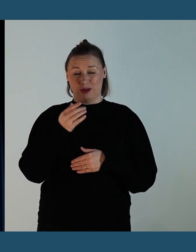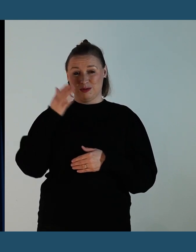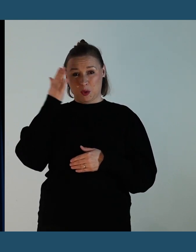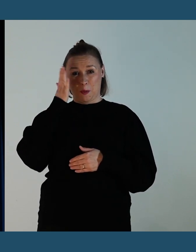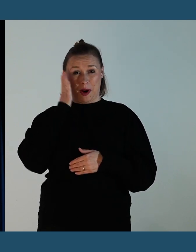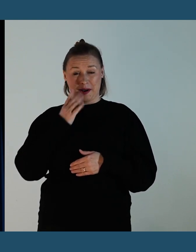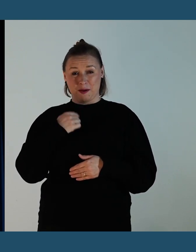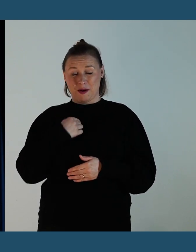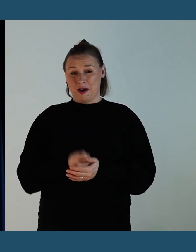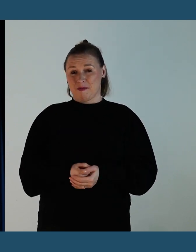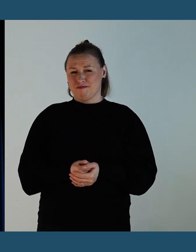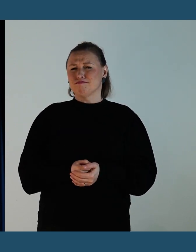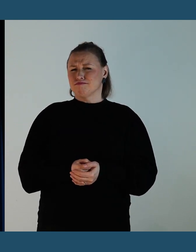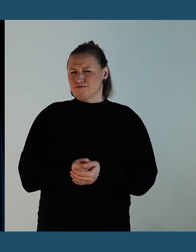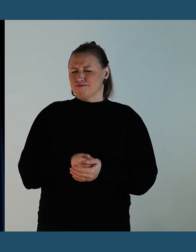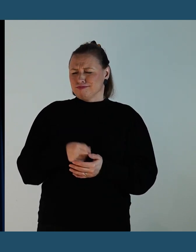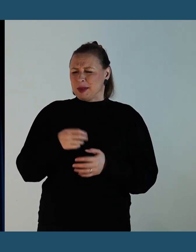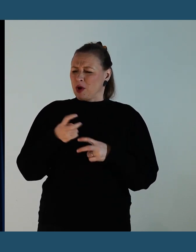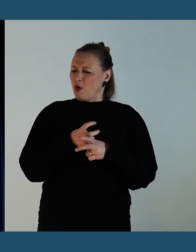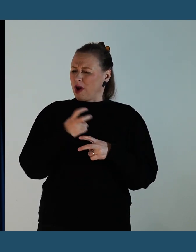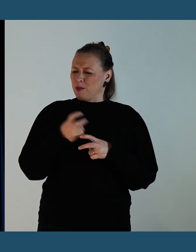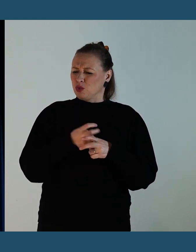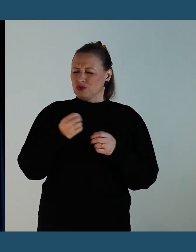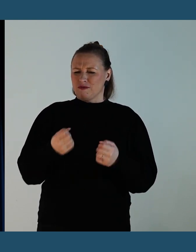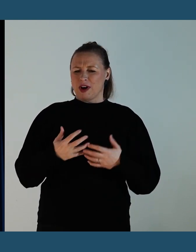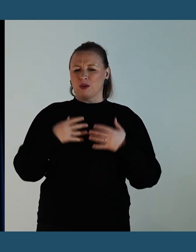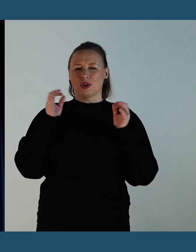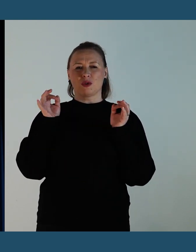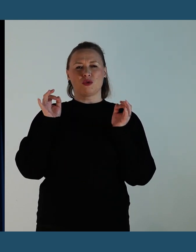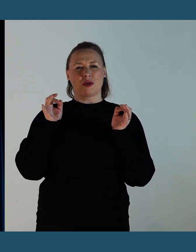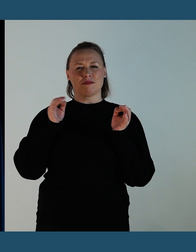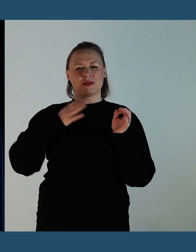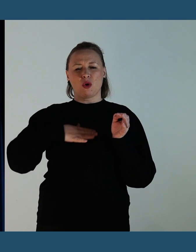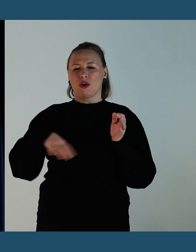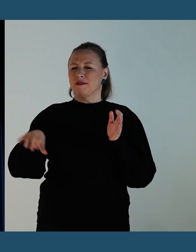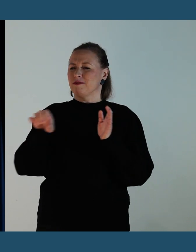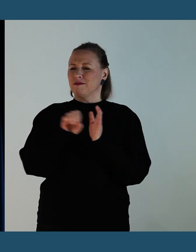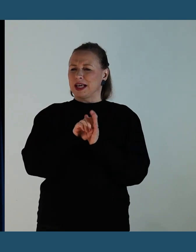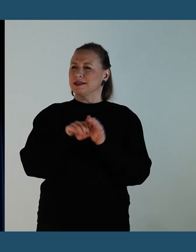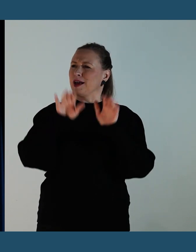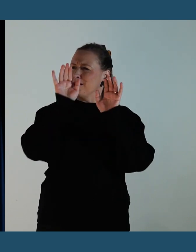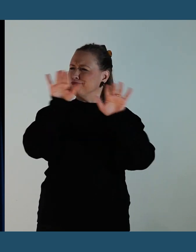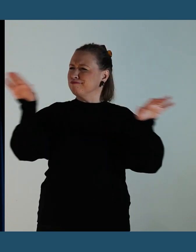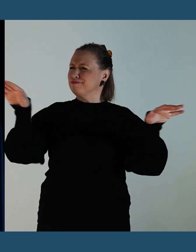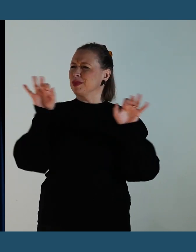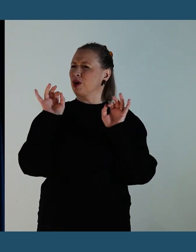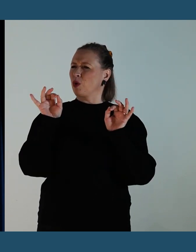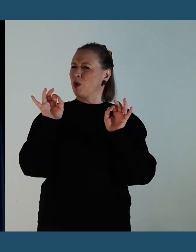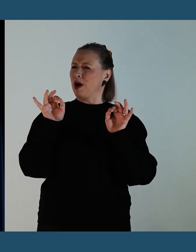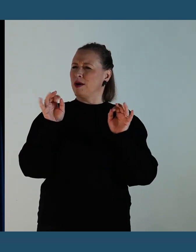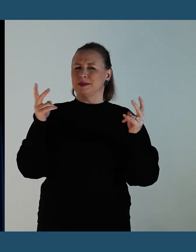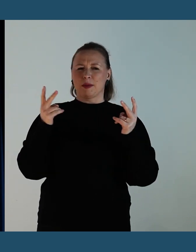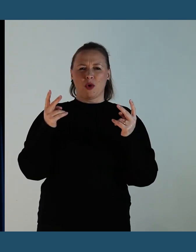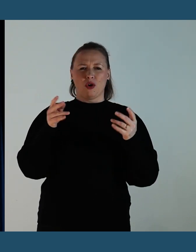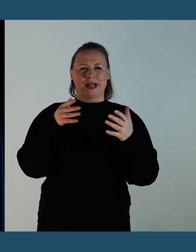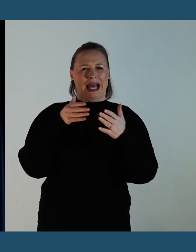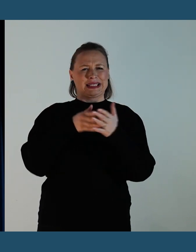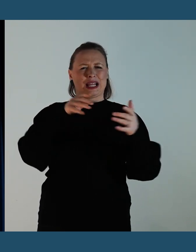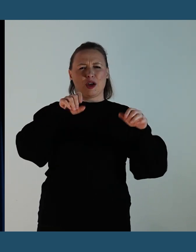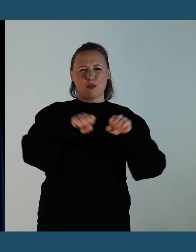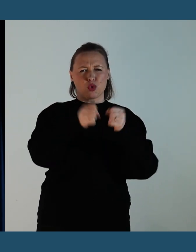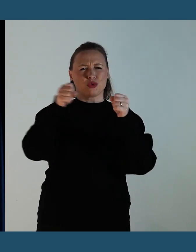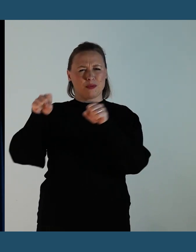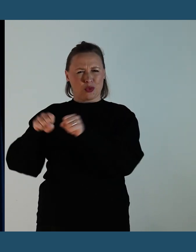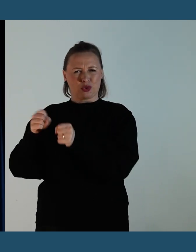myötä mulle on itselle tullut tarve välittää viestiä siitä lasikaton murtumisen hetkestä, että kuinka me opittaisiin ehkä katsomaan sitä vähän uudella